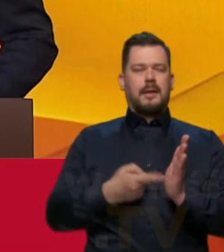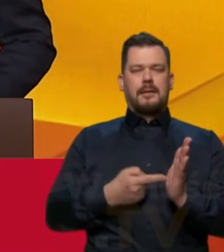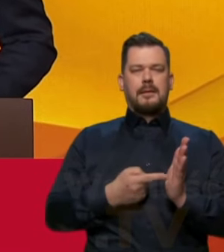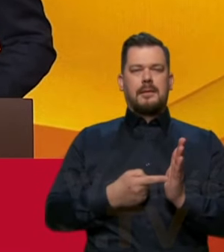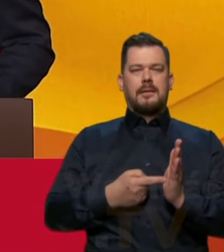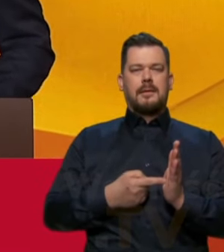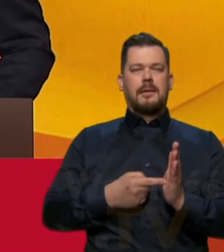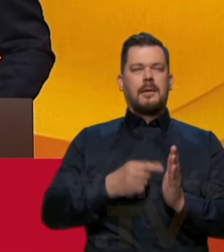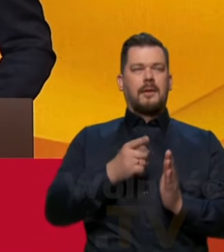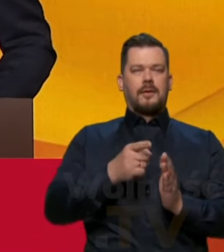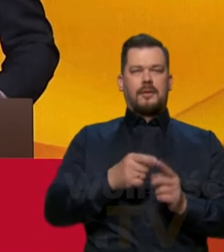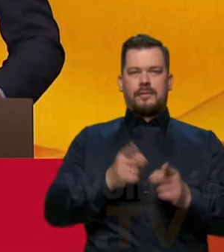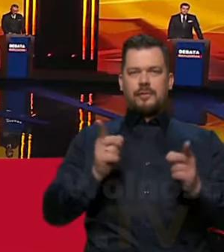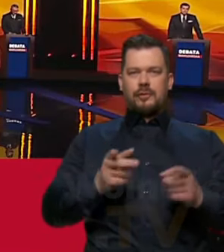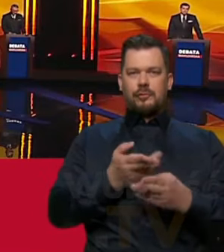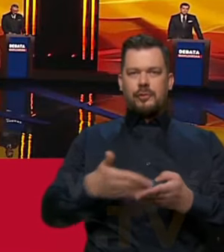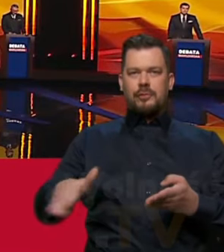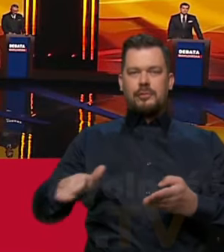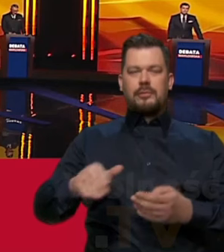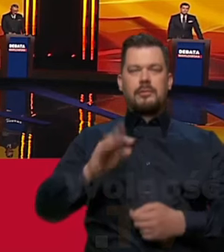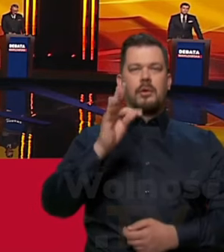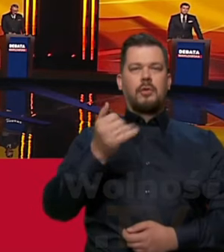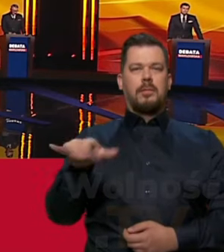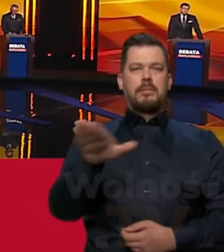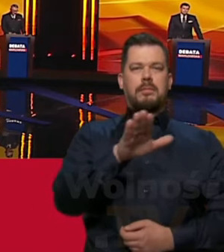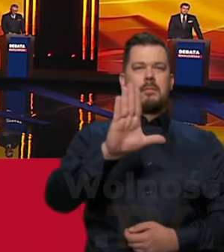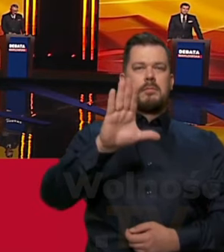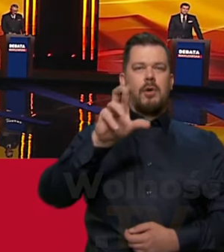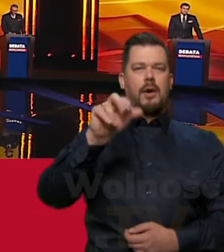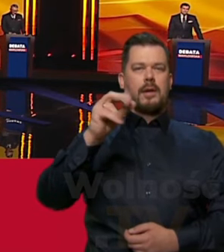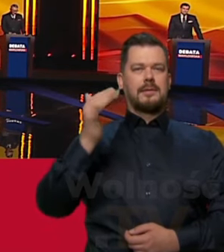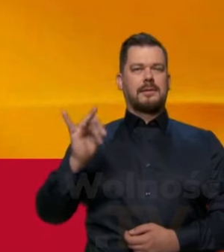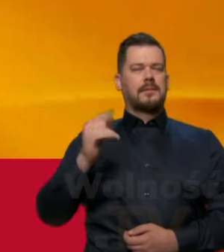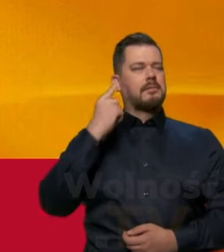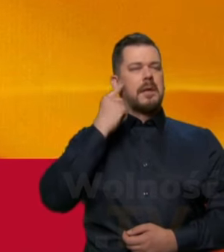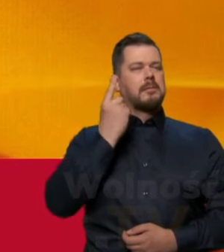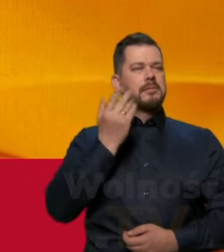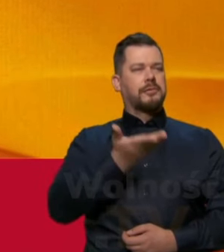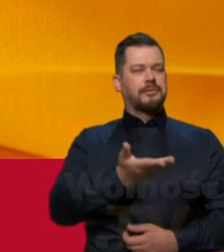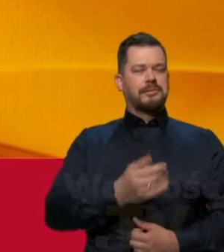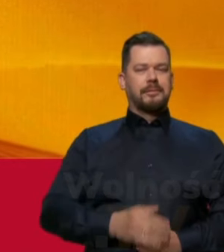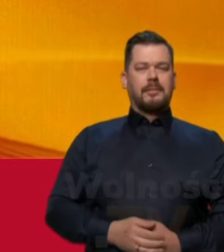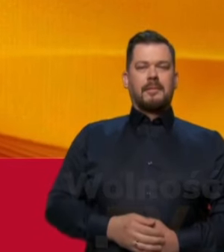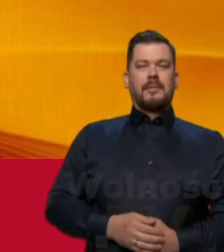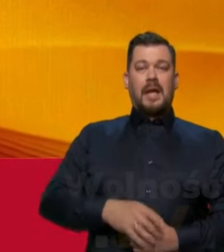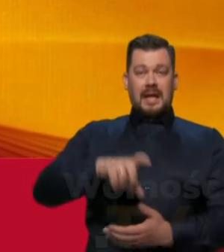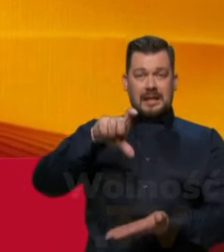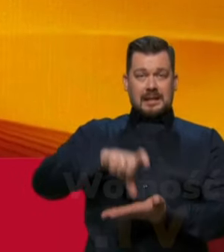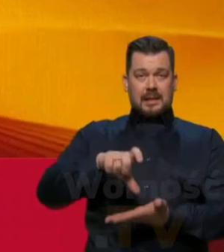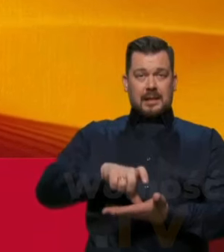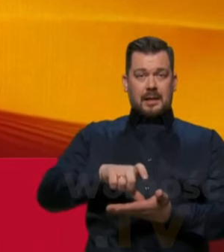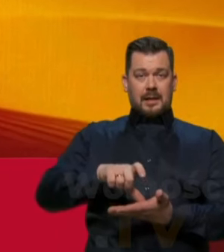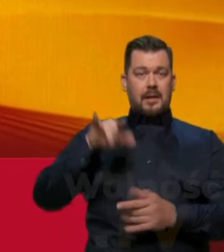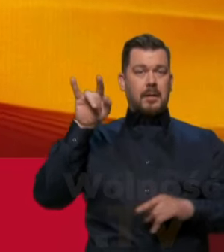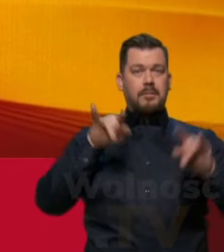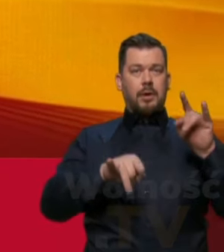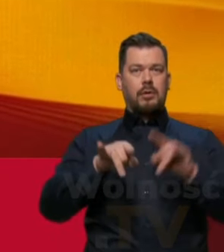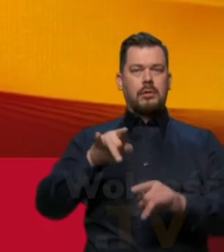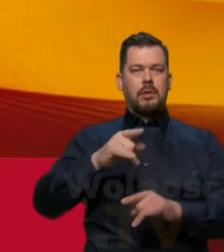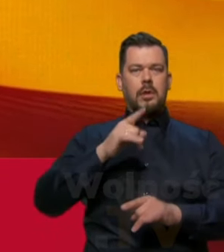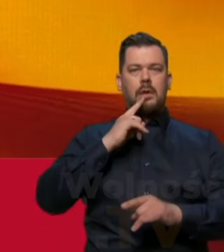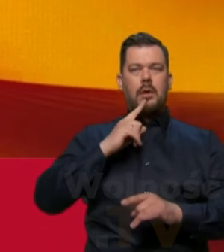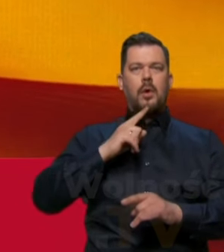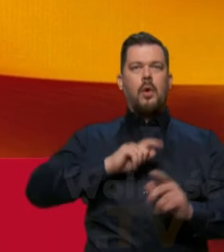kandydata w tej turze. Tobiasz Bocheński, jakie jest pana zdanie? Centralny port komunikacyjny jest